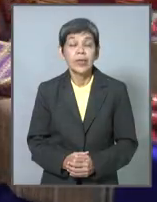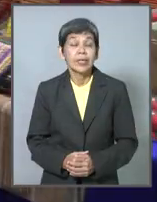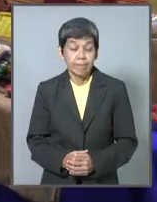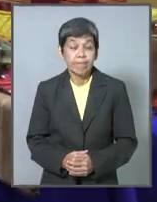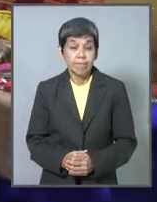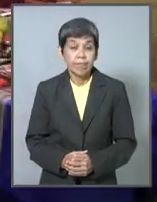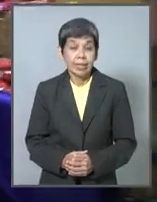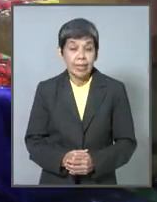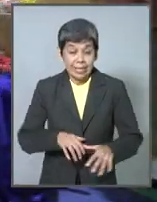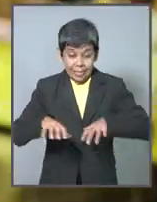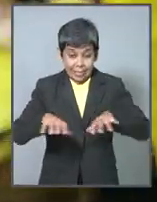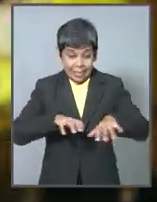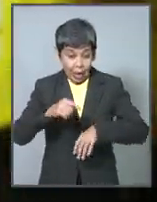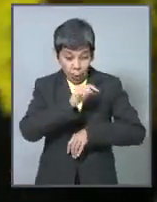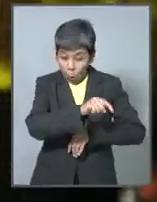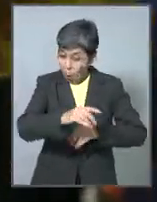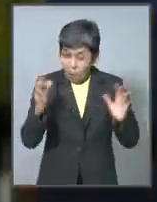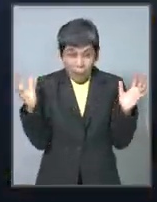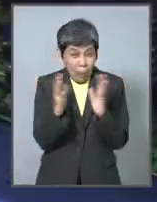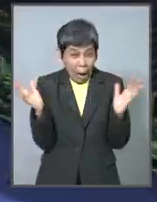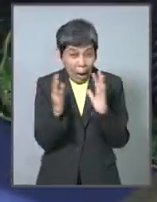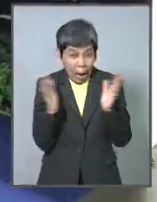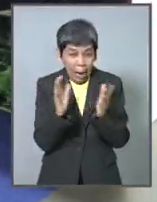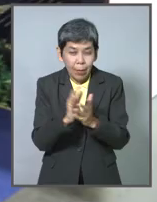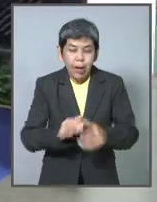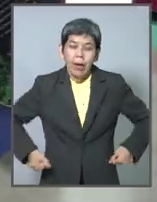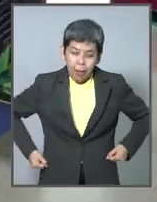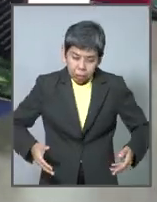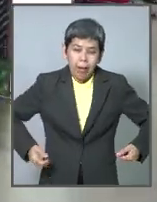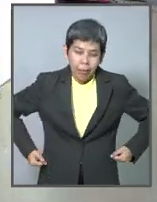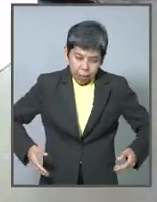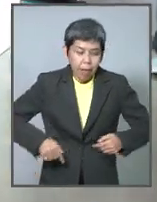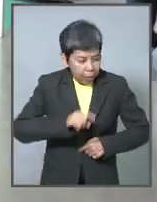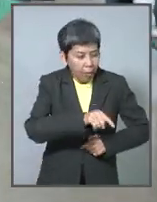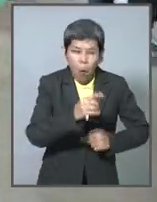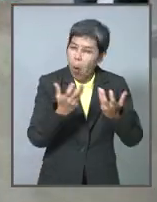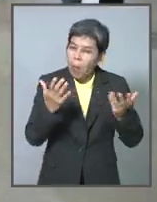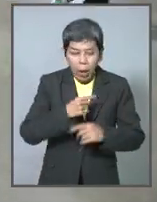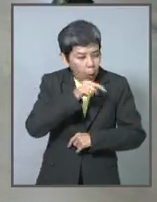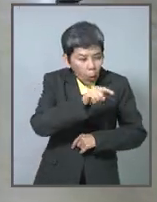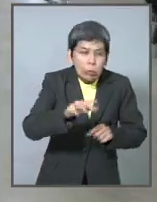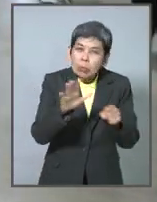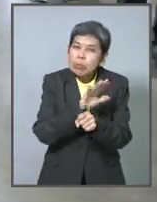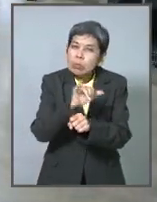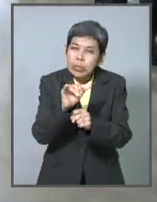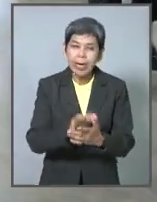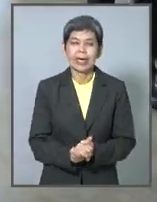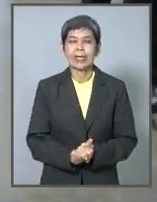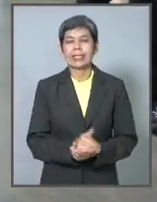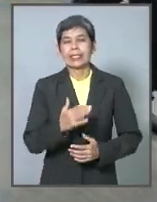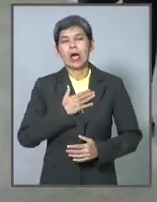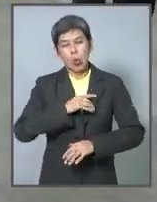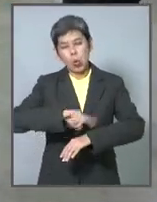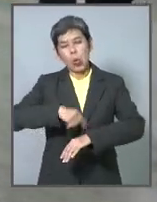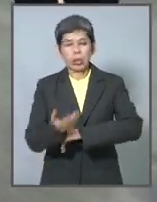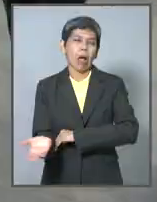ครับต้องบอกว่าในงานของเยอะจริงๆนะฮะตอนนี้ผมก็เดินหลายซอยแล้วนะครับของเยอะมากยังดูไม่ทั่วเลยนะฮะคาดว่าวันนี้น่